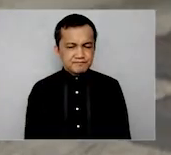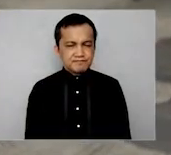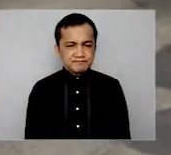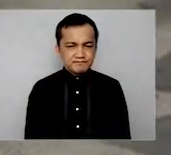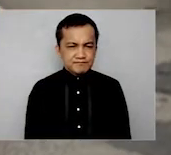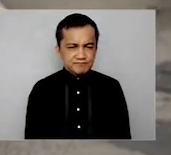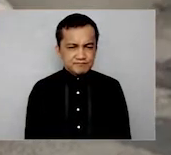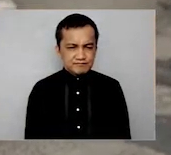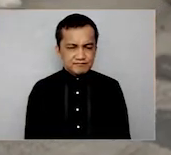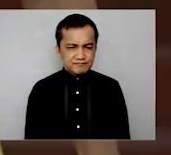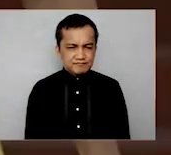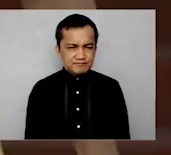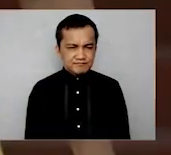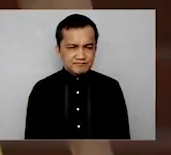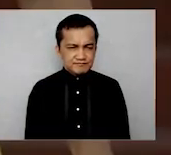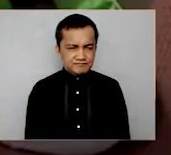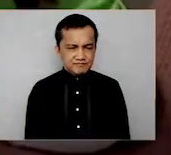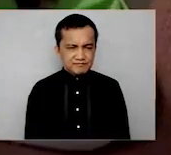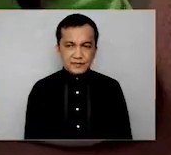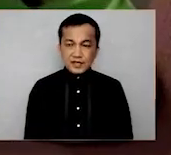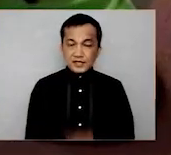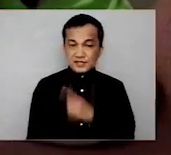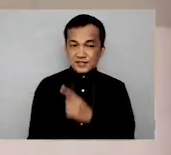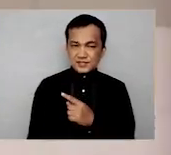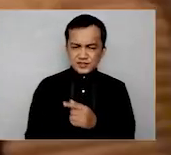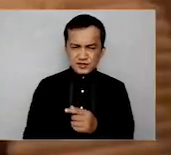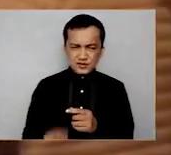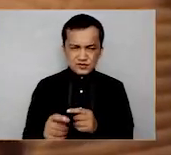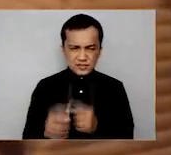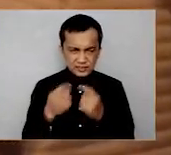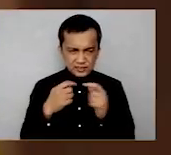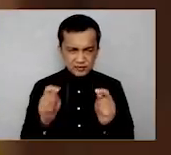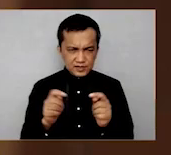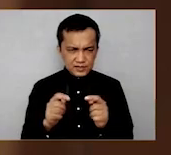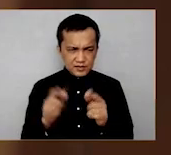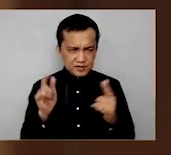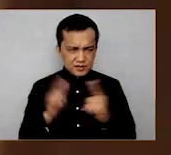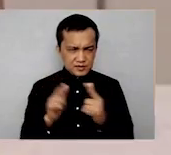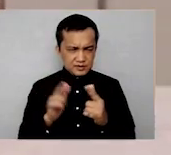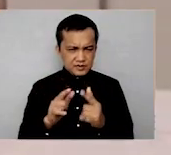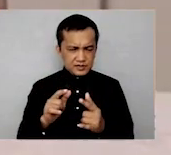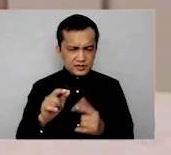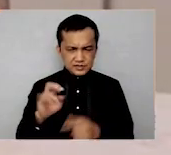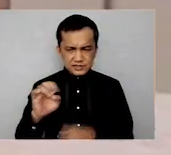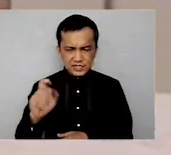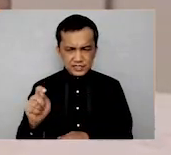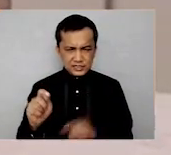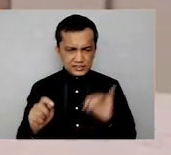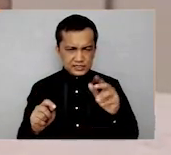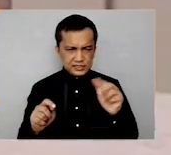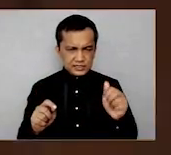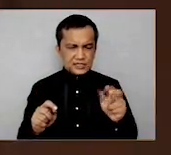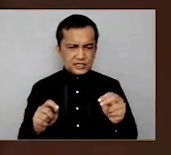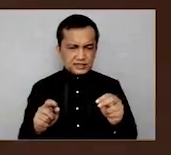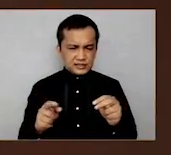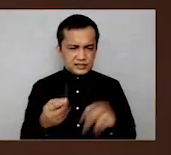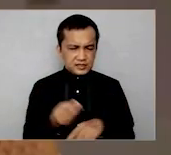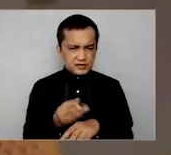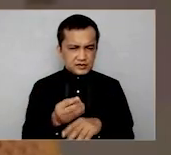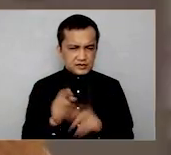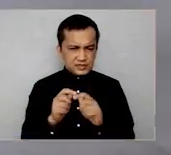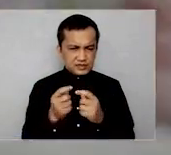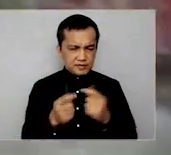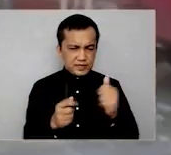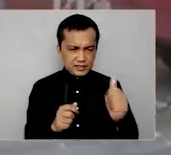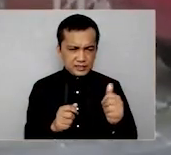Enzo? Nandito na ang susubok sa pagmamahala ni na Janet at Ian ang bida ng Team A.